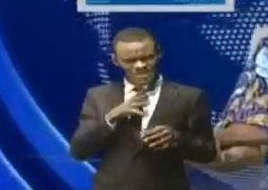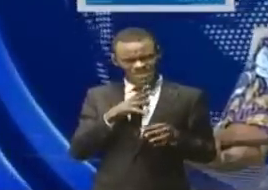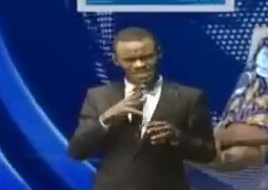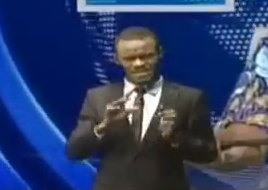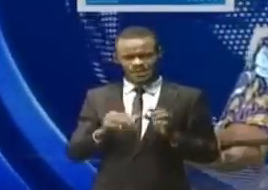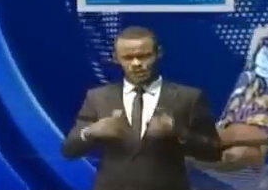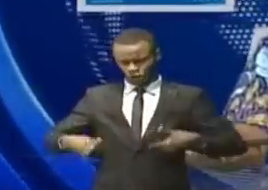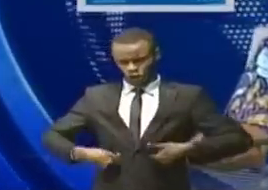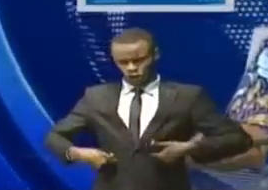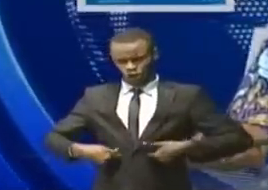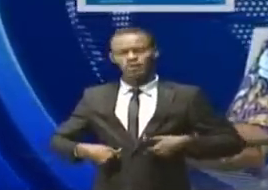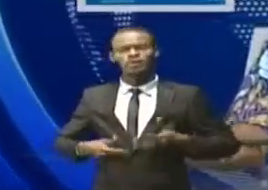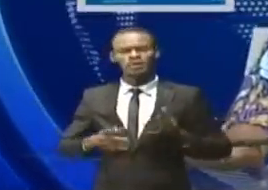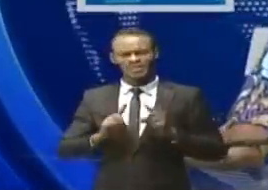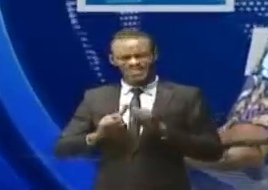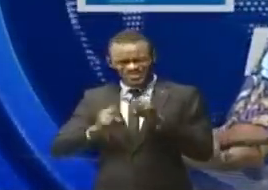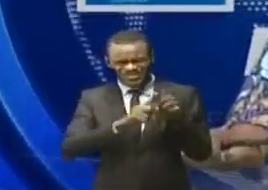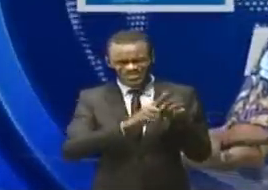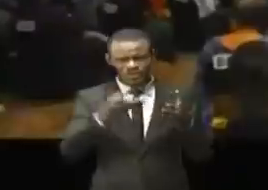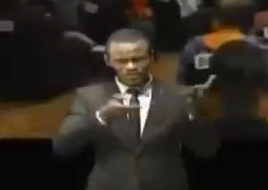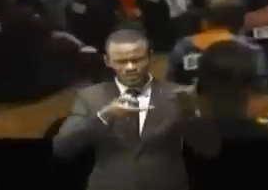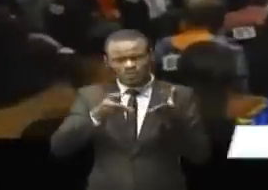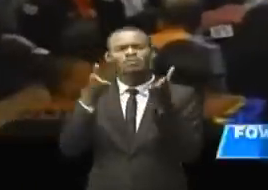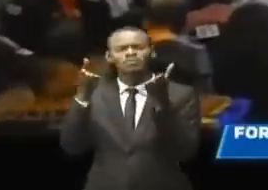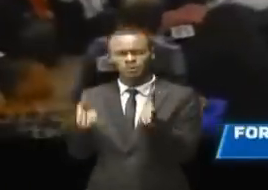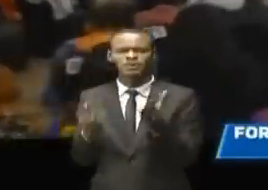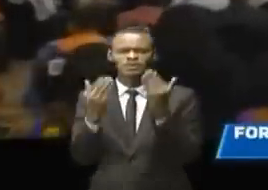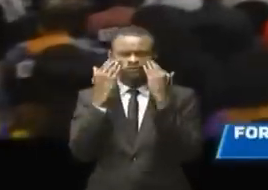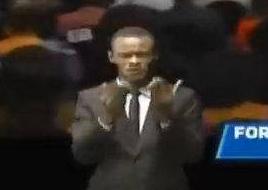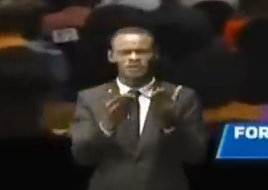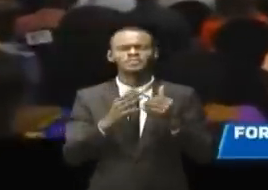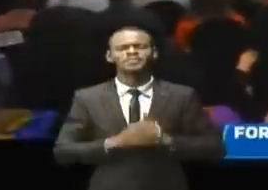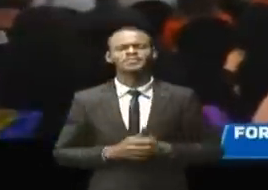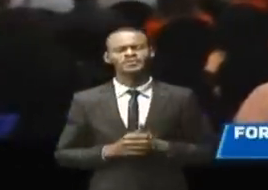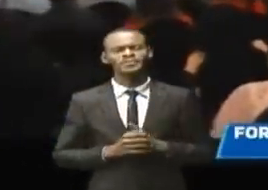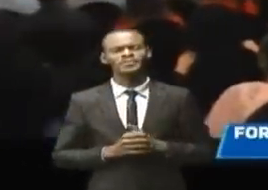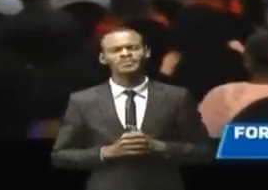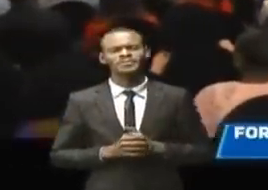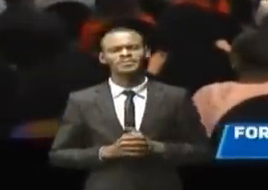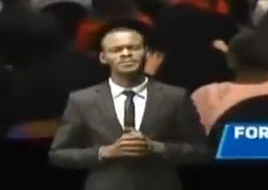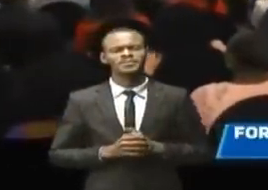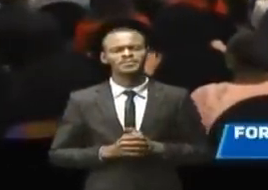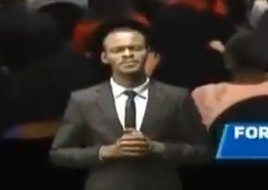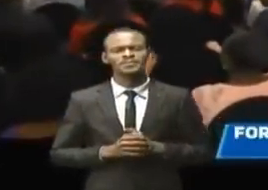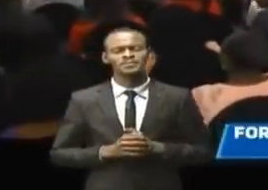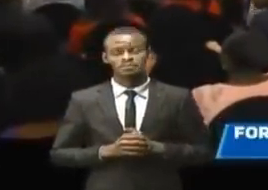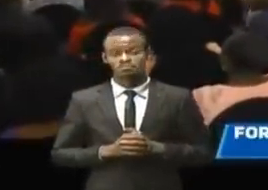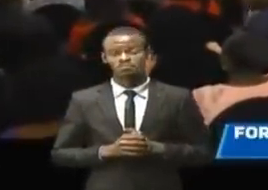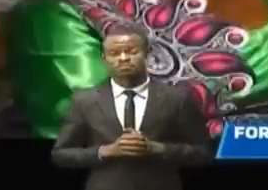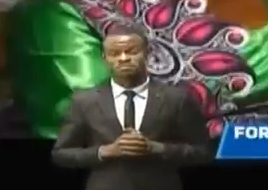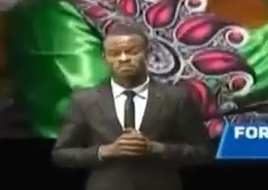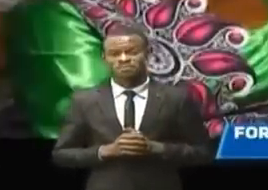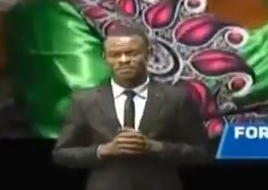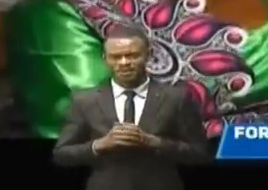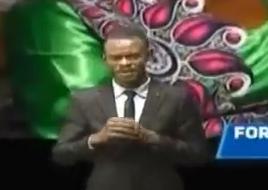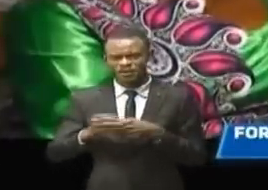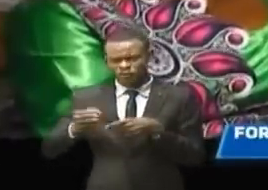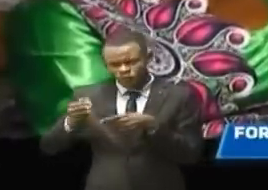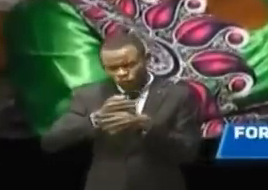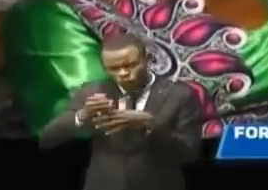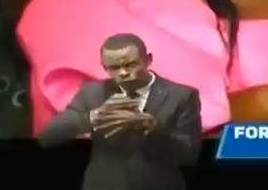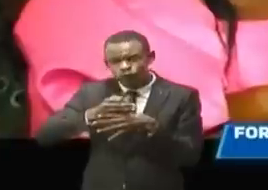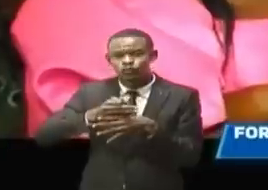invités de marque. Guylaine Cassou et Yann Mangoyo. C'est un véritable couronnement après 5 mois de formation sur la coupe et